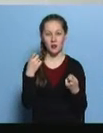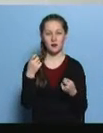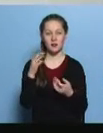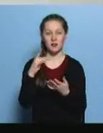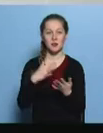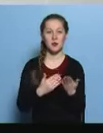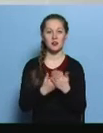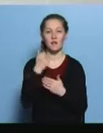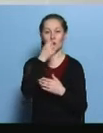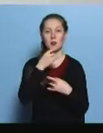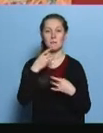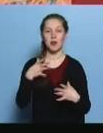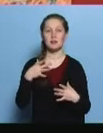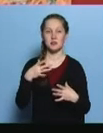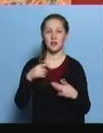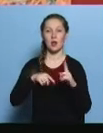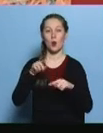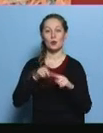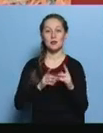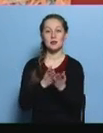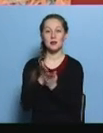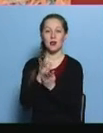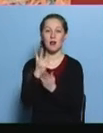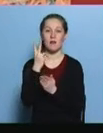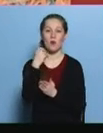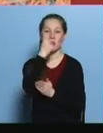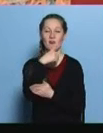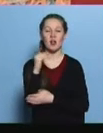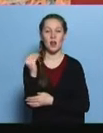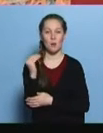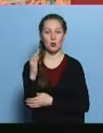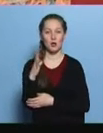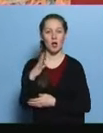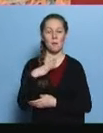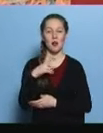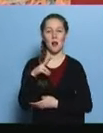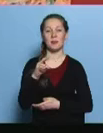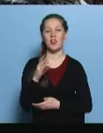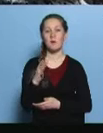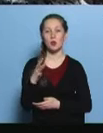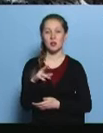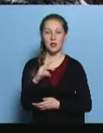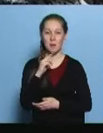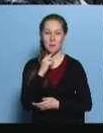новогодние праздники обратились родители с двухгодовалым ребенком с подозрением на пневмонию. Однако